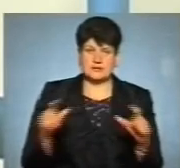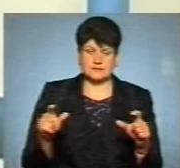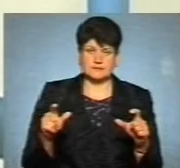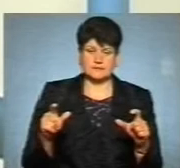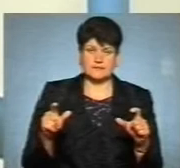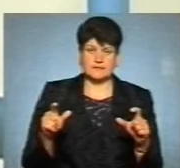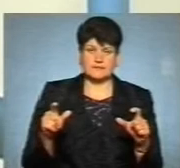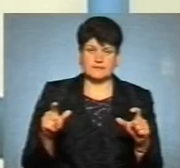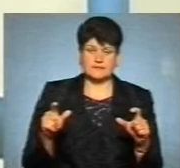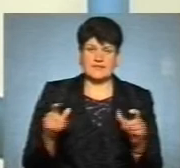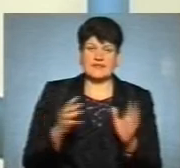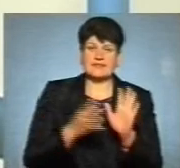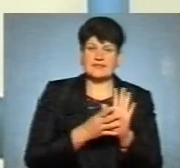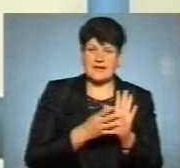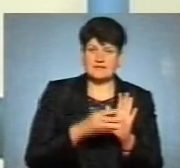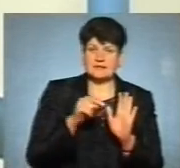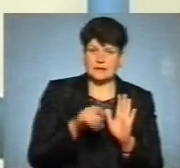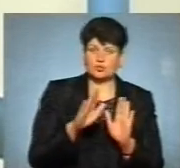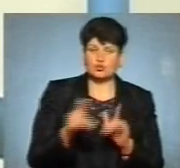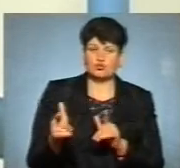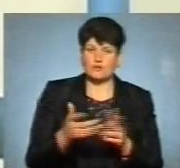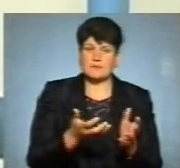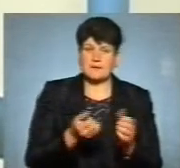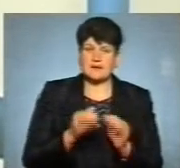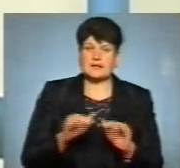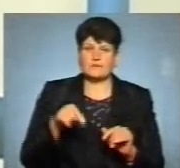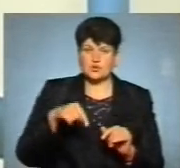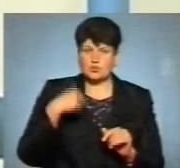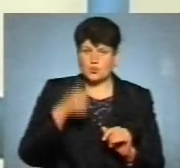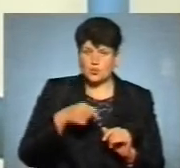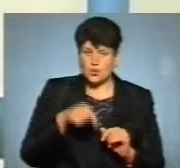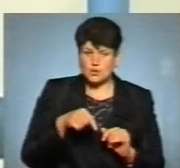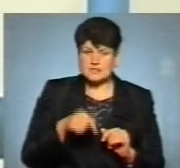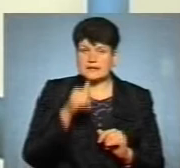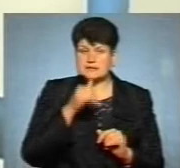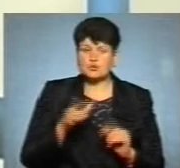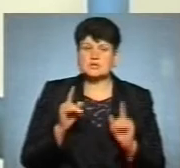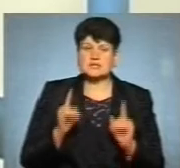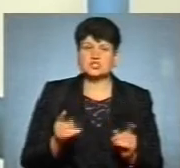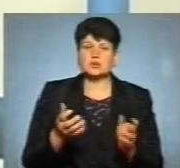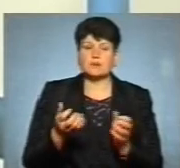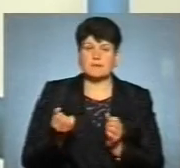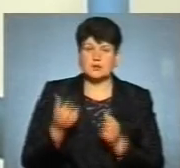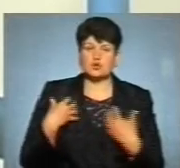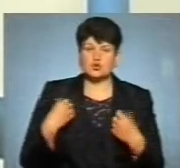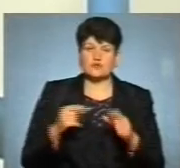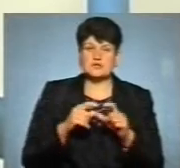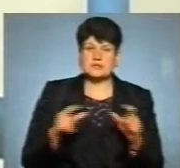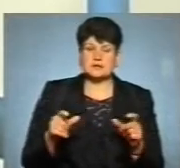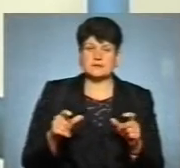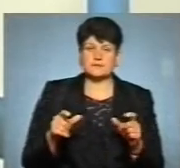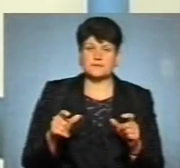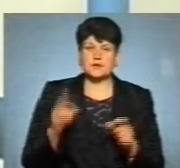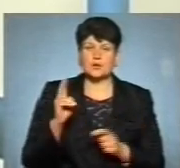заміських. 9 з них будуть готові приймати дітей цього року. Не зможе лише приймати оздоровчі заклади в освіту, що